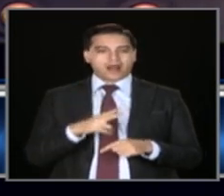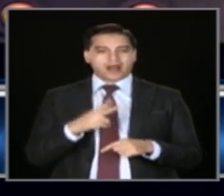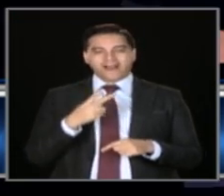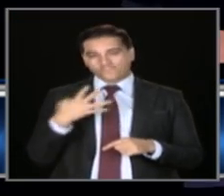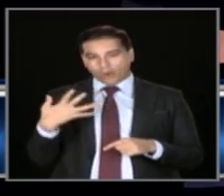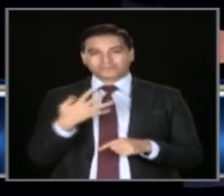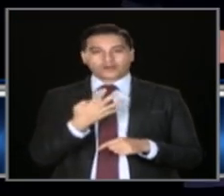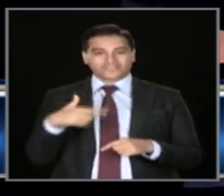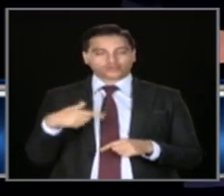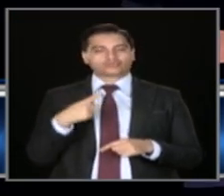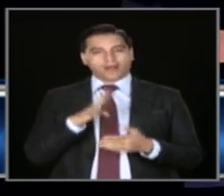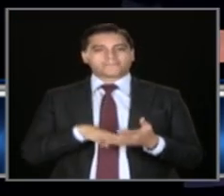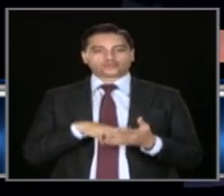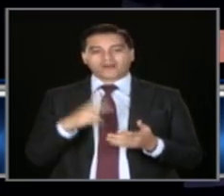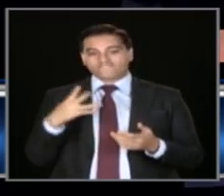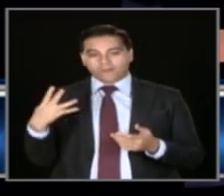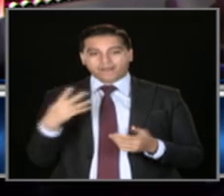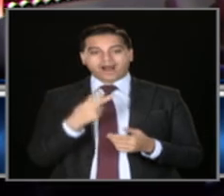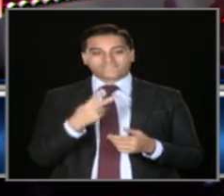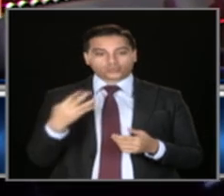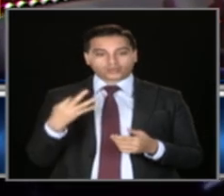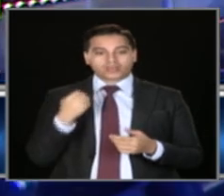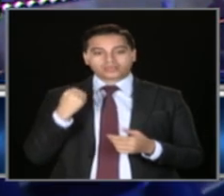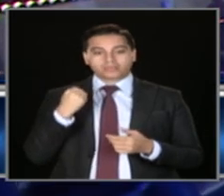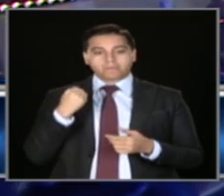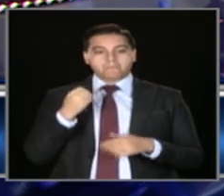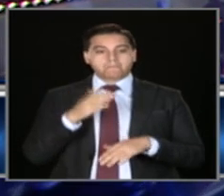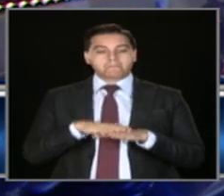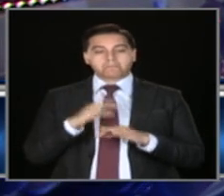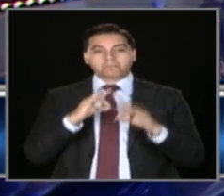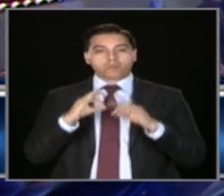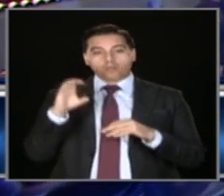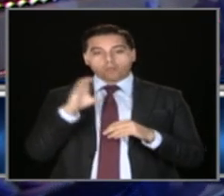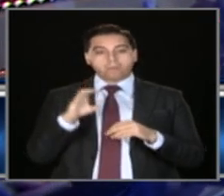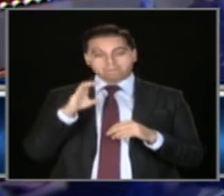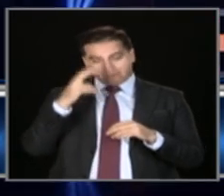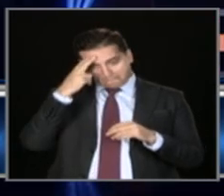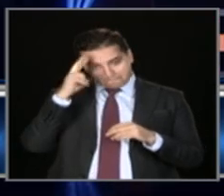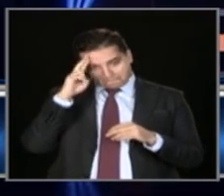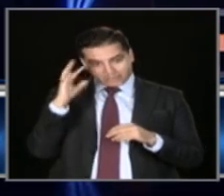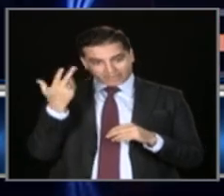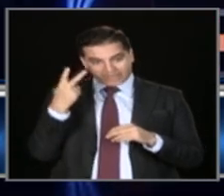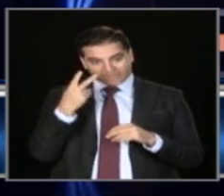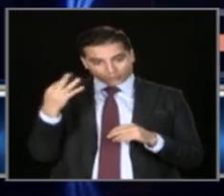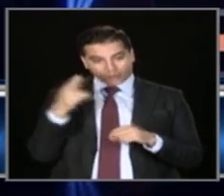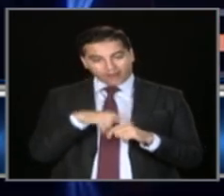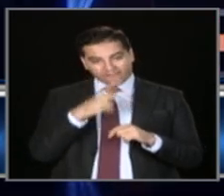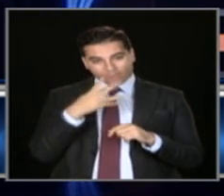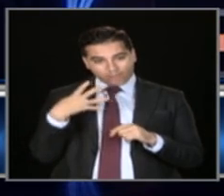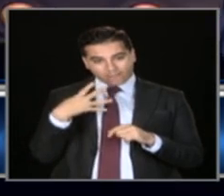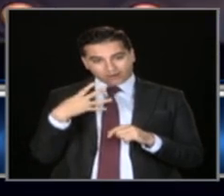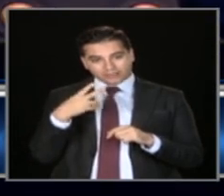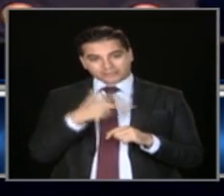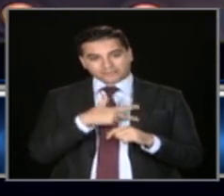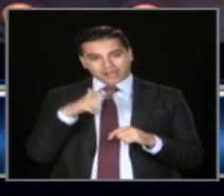2005-2006 برشلونة. إجابة خاطئة. هرجع لك يا عبد الرحمن. مين؟ 2003-2004 كان